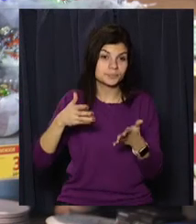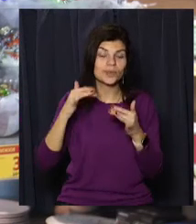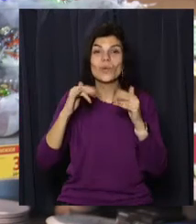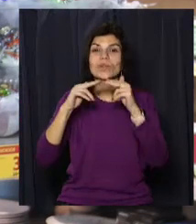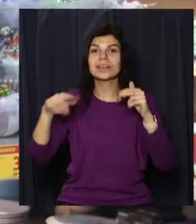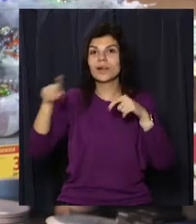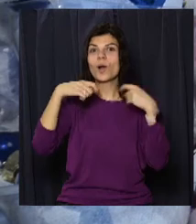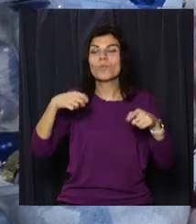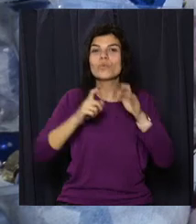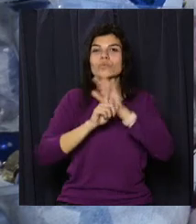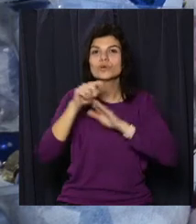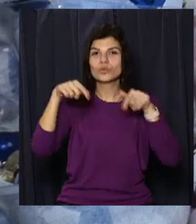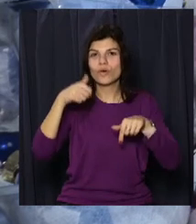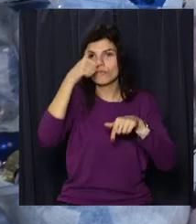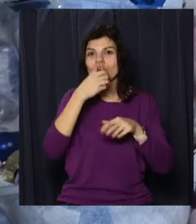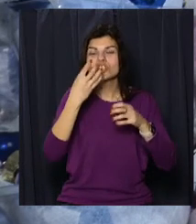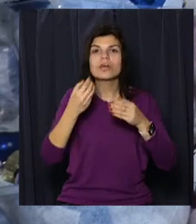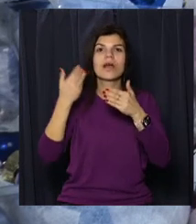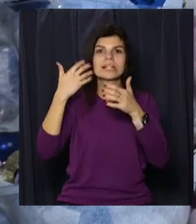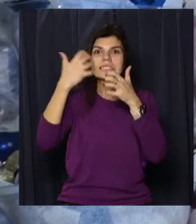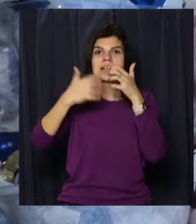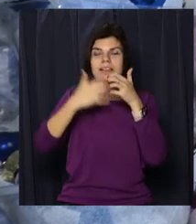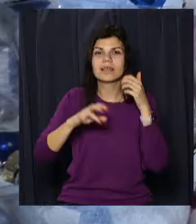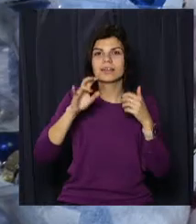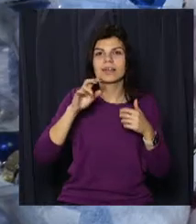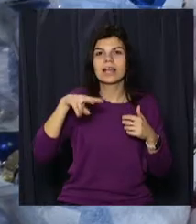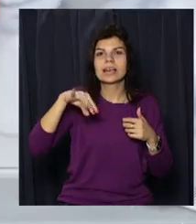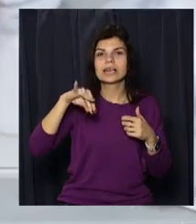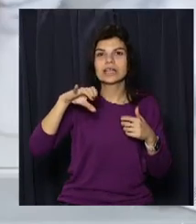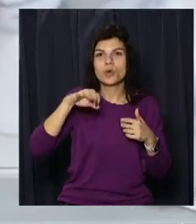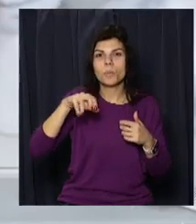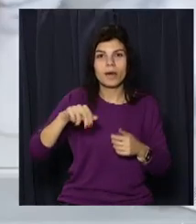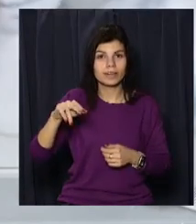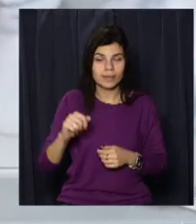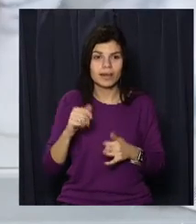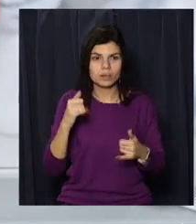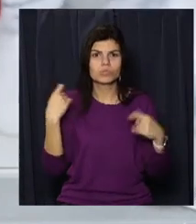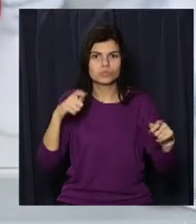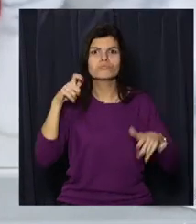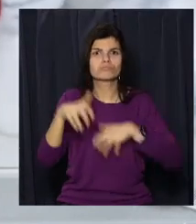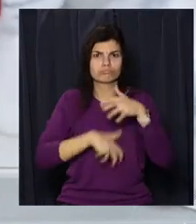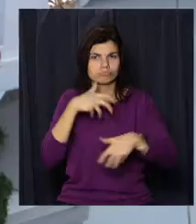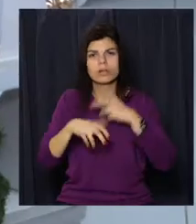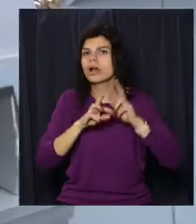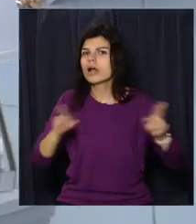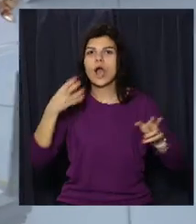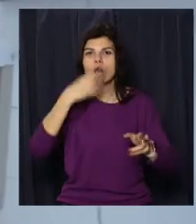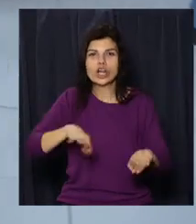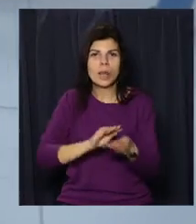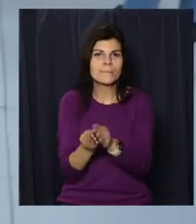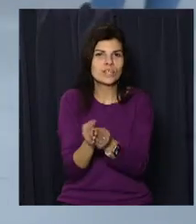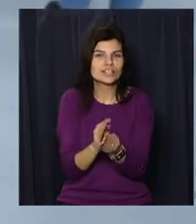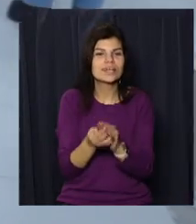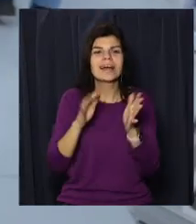почали продавати цьогоріч ще з середини листопада, кажуть продавці. І розліталися вони як гарячі пиріжки – керамічні,